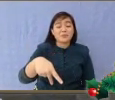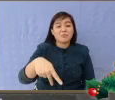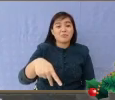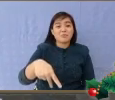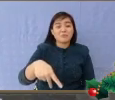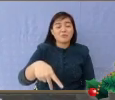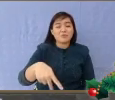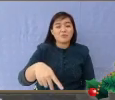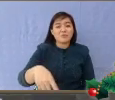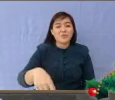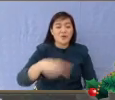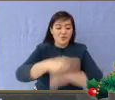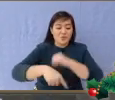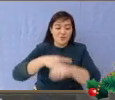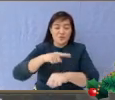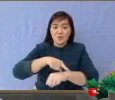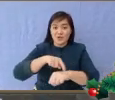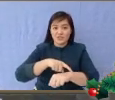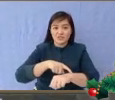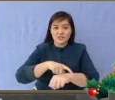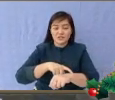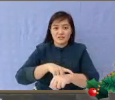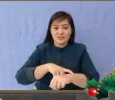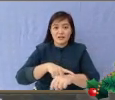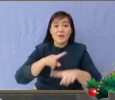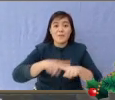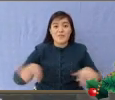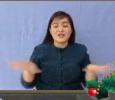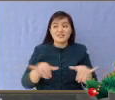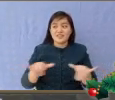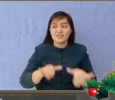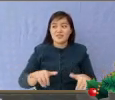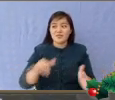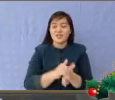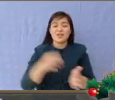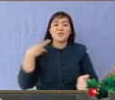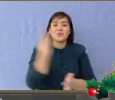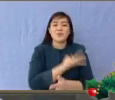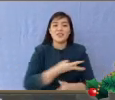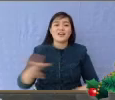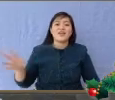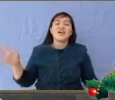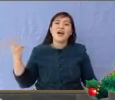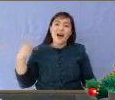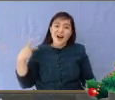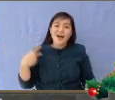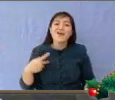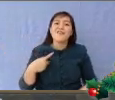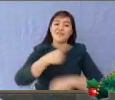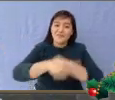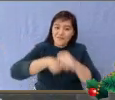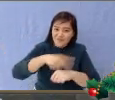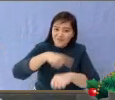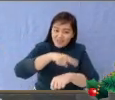Parehas lang ng purpose. It serves their purpose. Yes. Manipis nga lang yung swelas nung sa akin, makapal yung sa'yo,